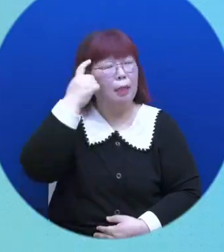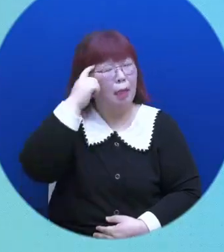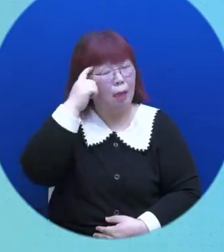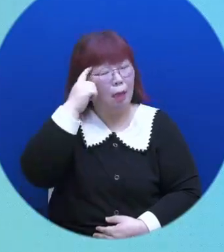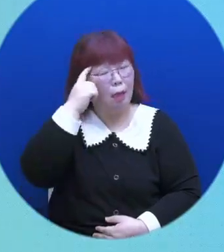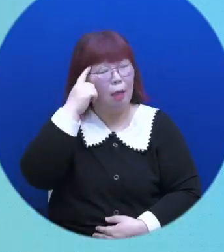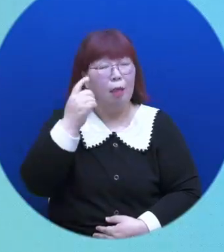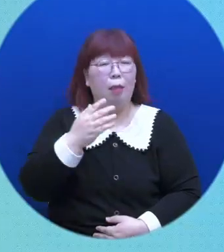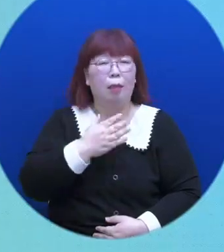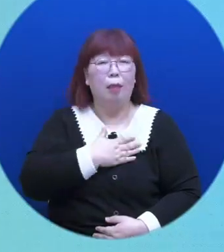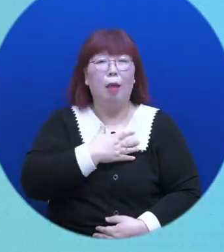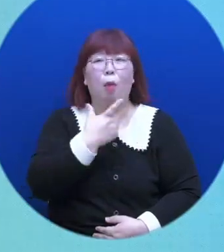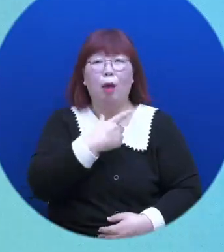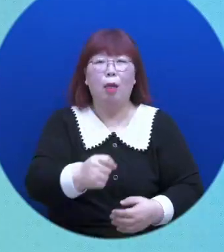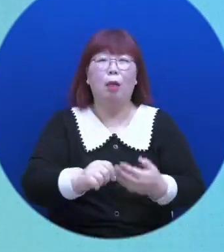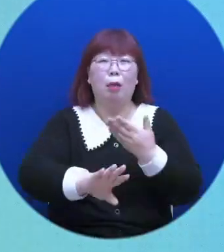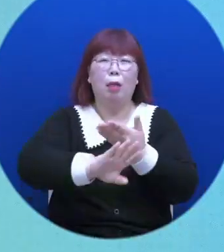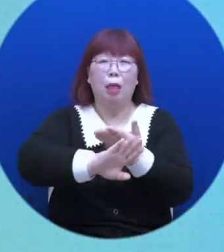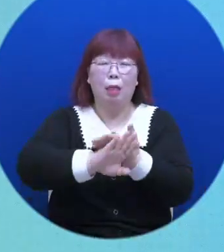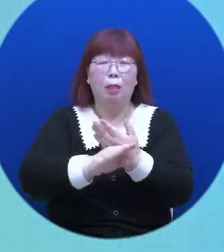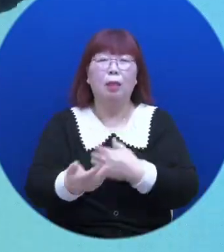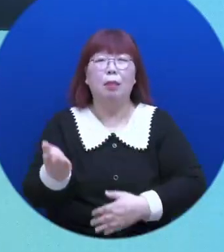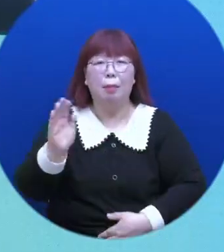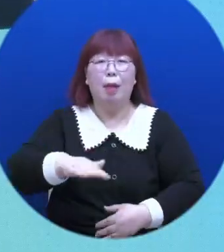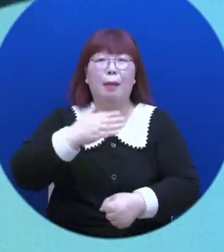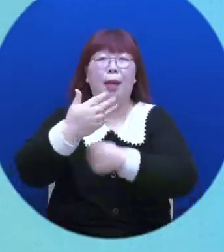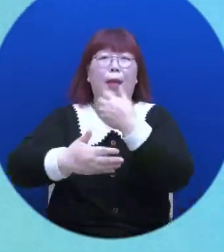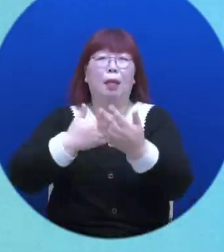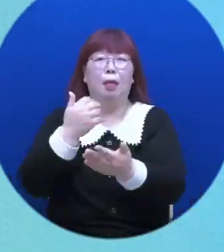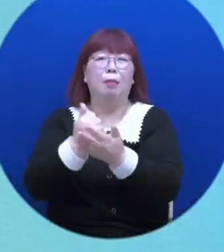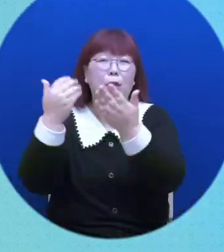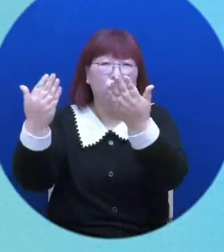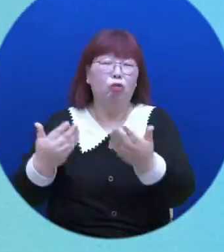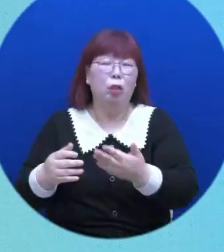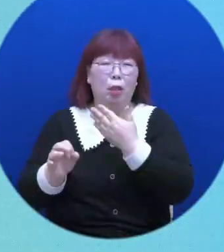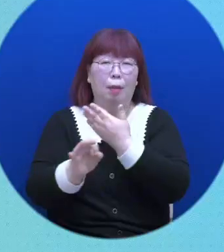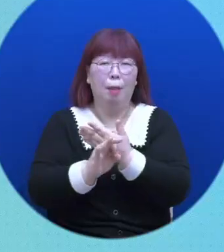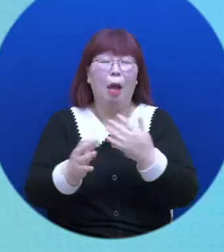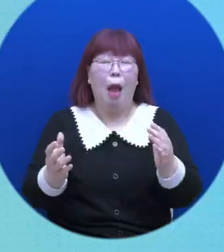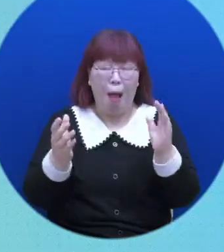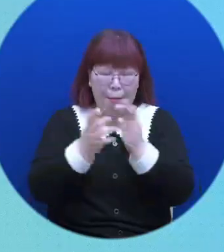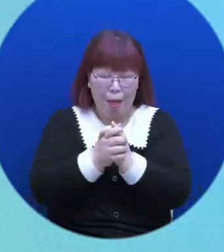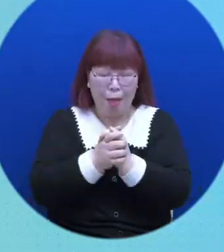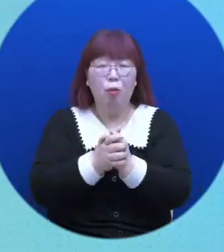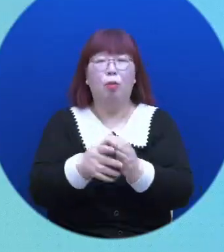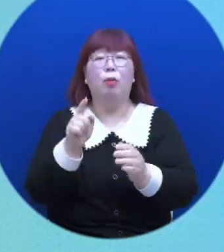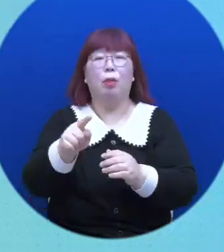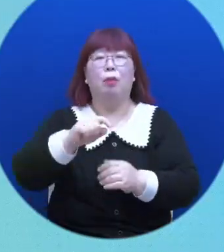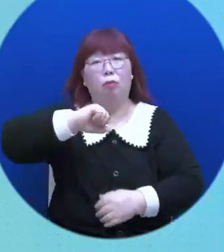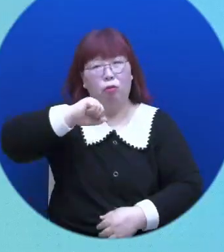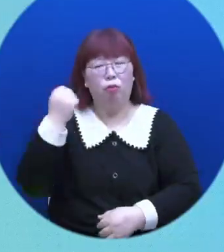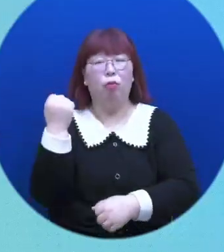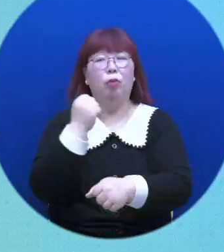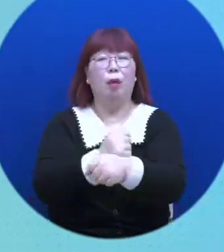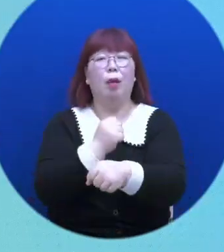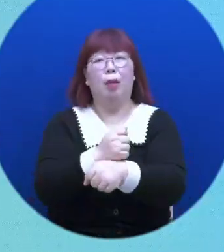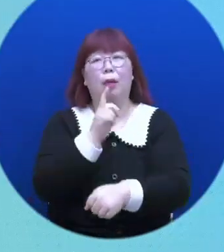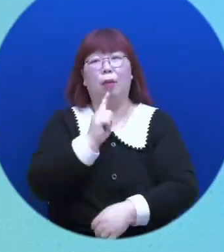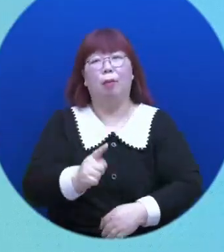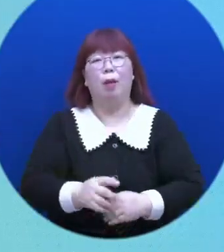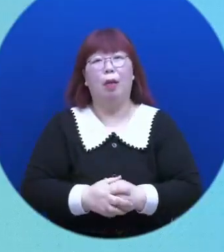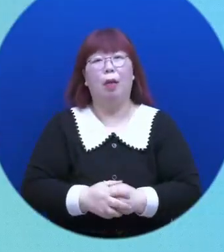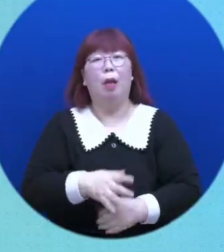다르게 하나님께서 주시는 말씀이라면 아멘으로 그 말씀을 받겠다라고 고백을 하고 있는 거잖아요.